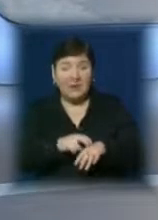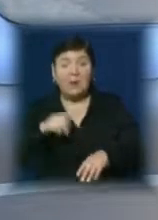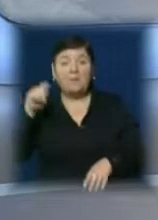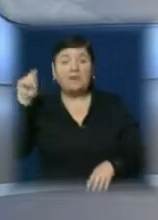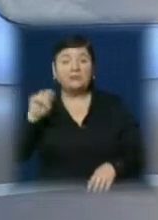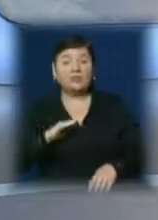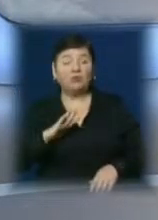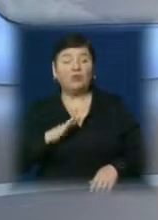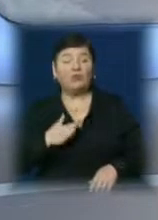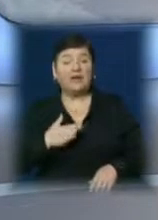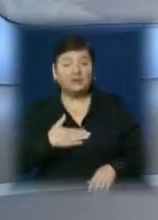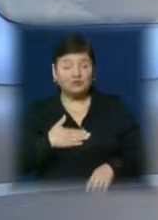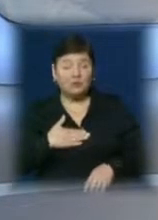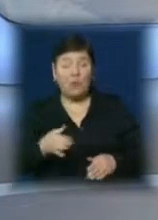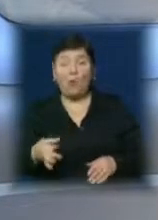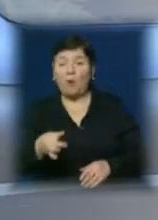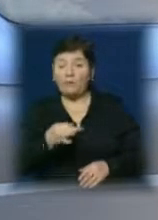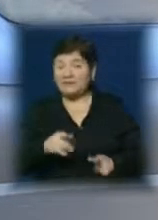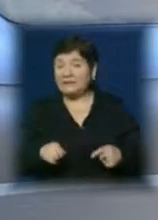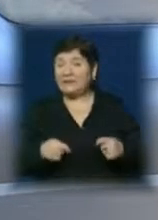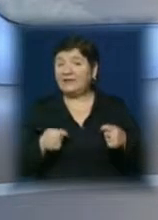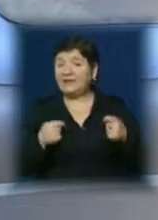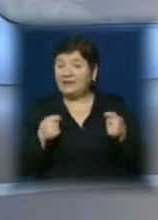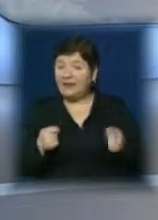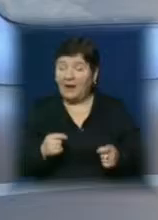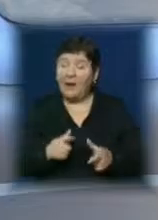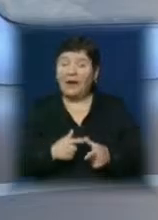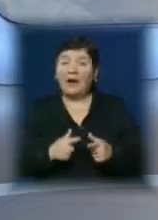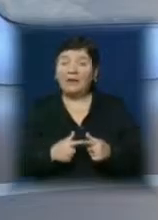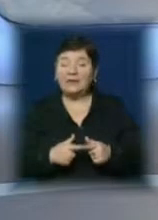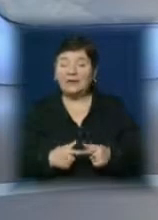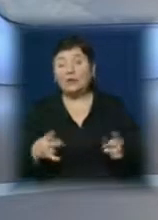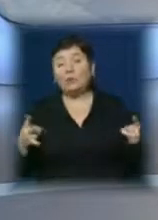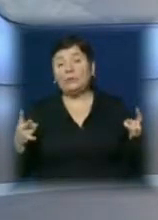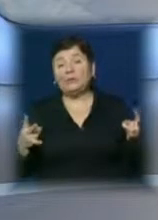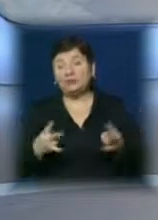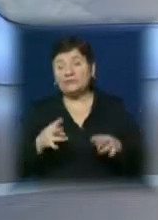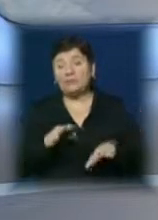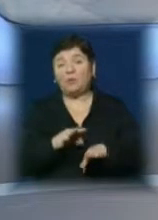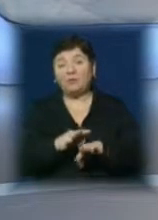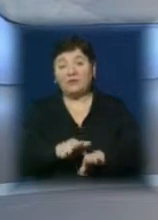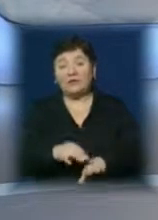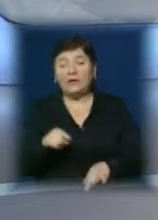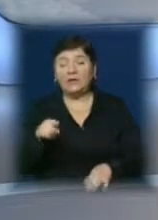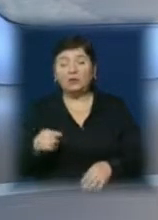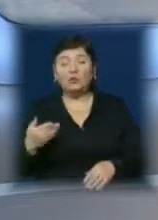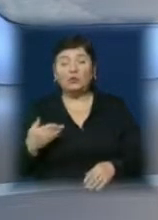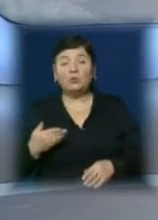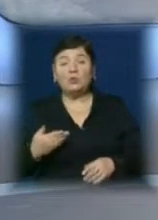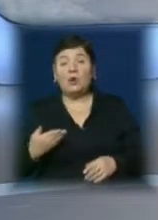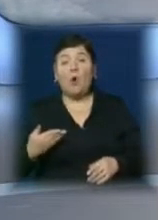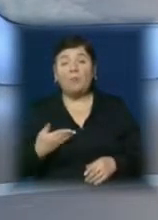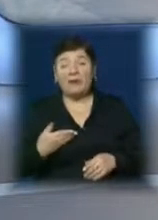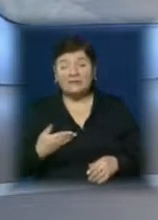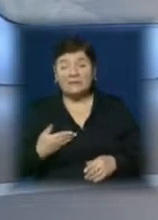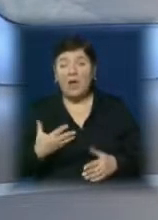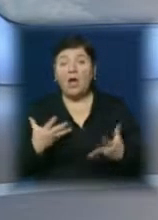брудні. Їм надали необхідну допомогу, тривають подальші фільтраційні заходи, повідомили в Держприкордонслужбі.